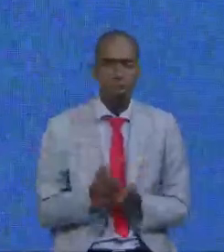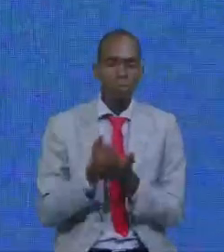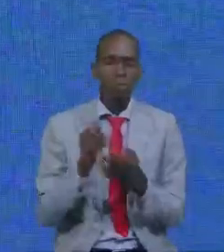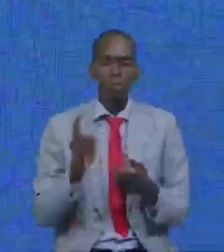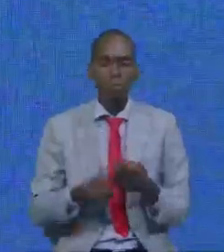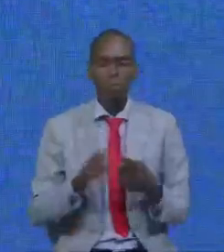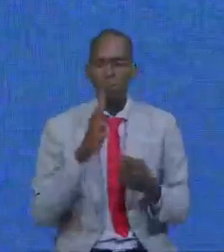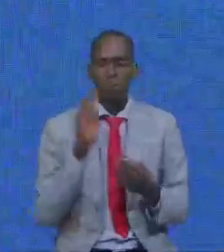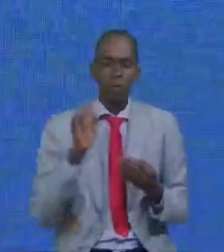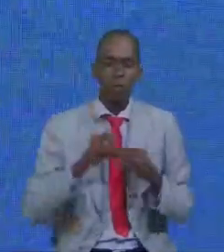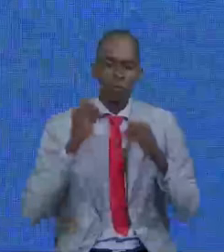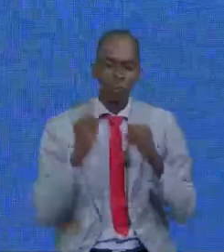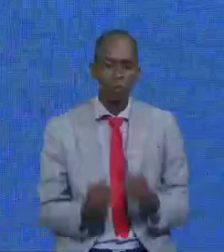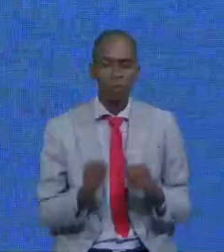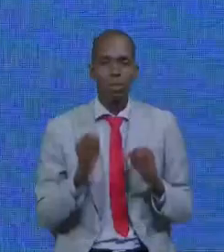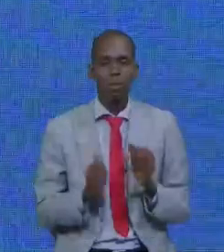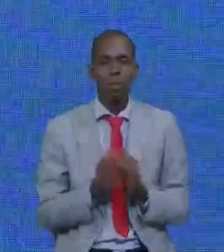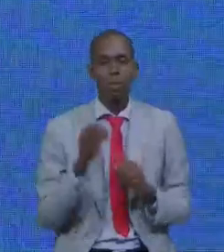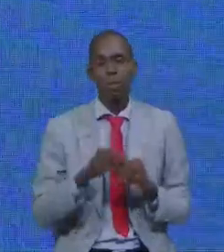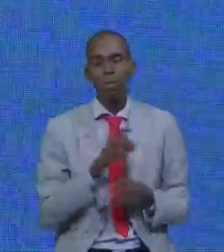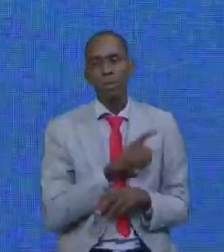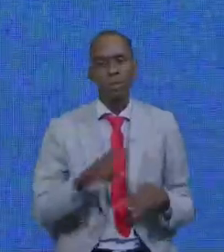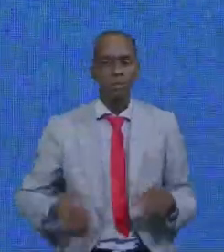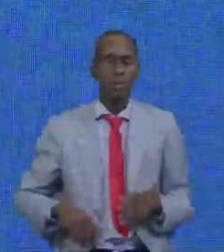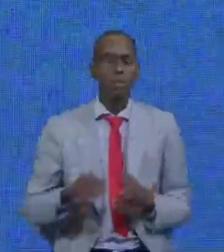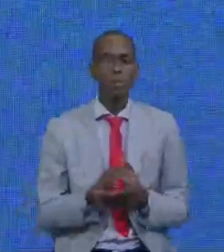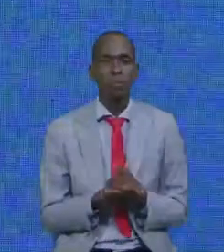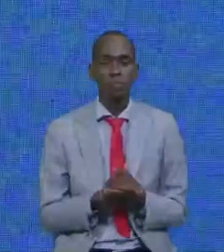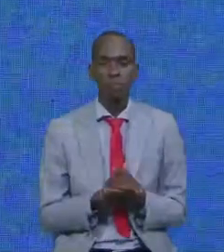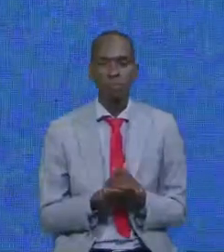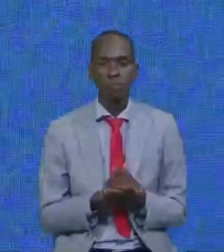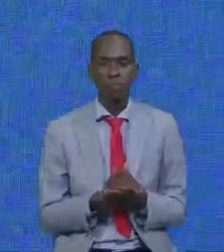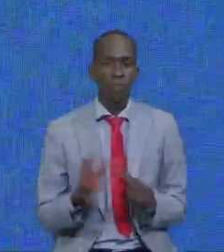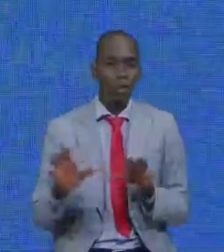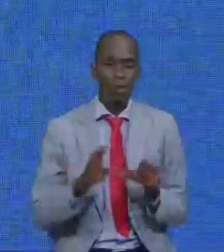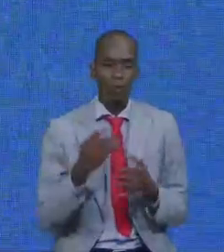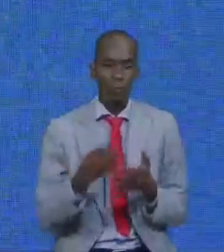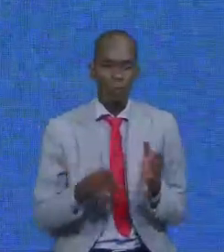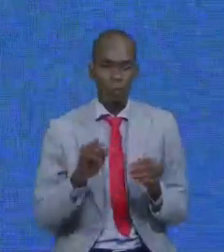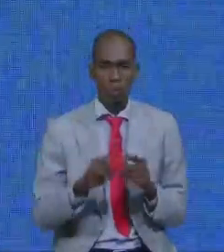formulaire. C'est très important, essentiel. Faites-le maintenant.